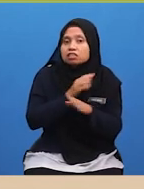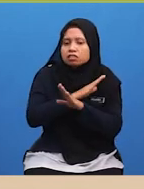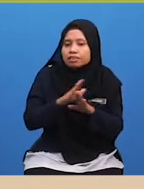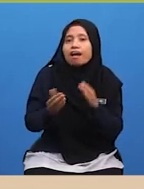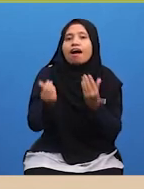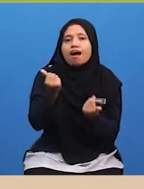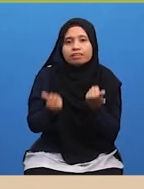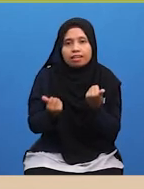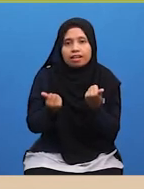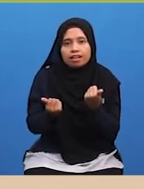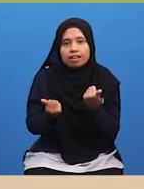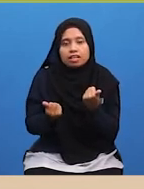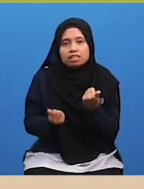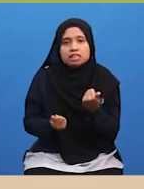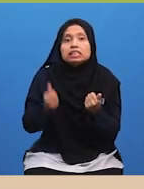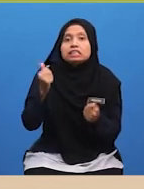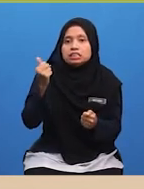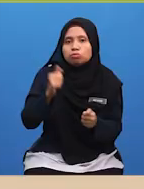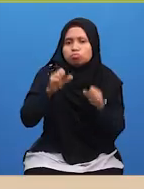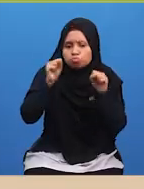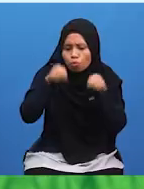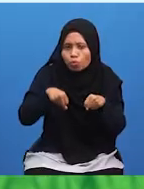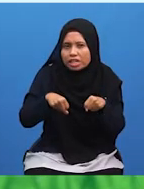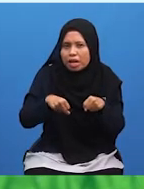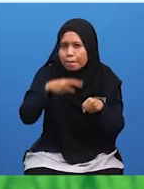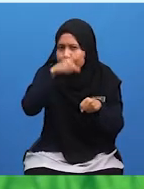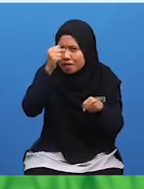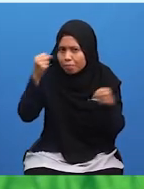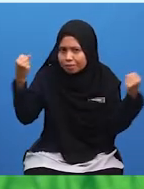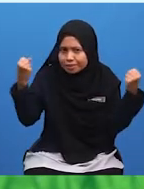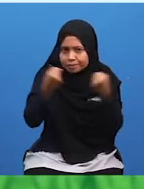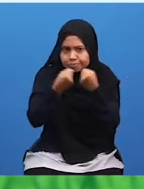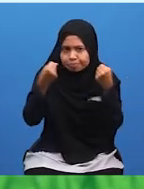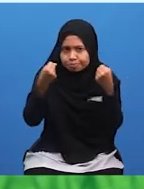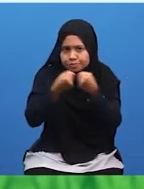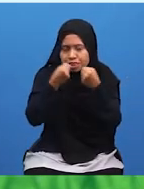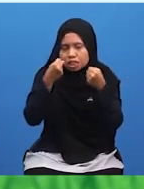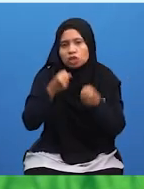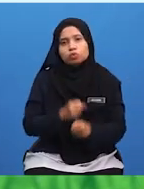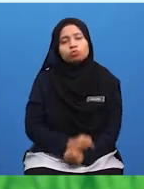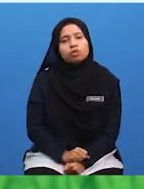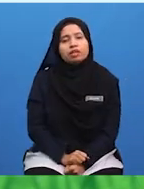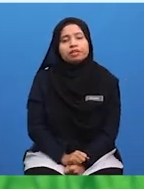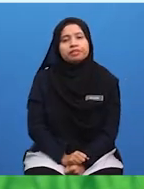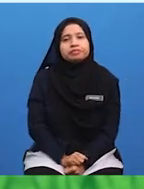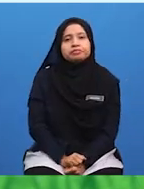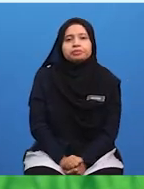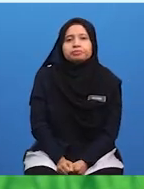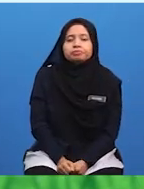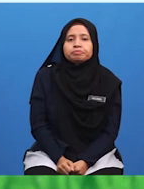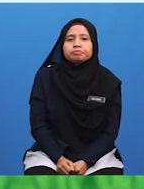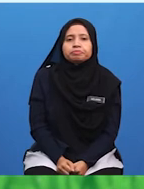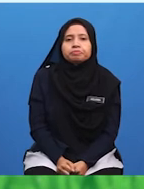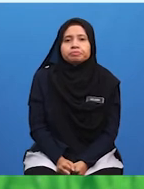tidak bersikap adil, ia boleh mengakibatkan perselisihan faham antara